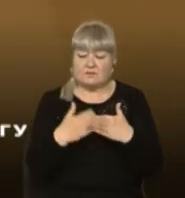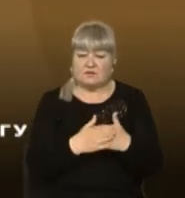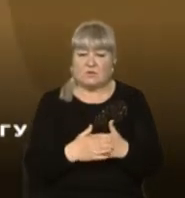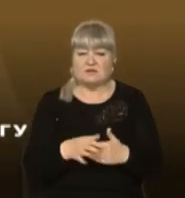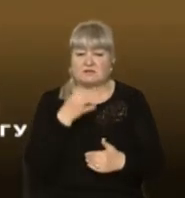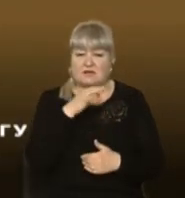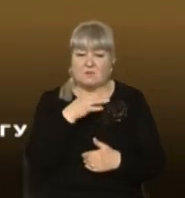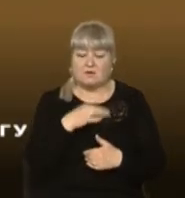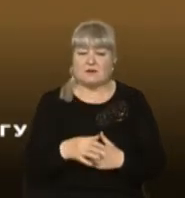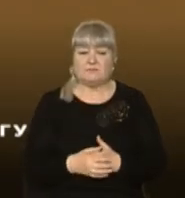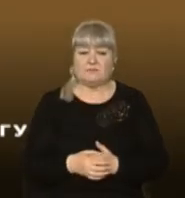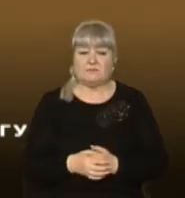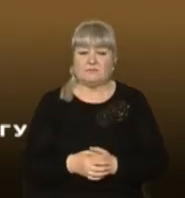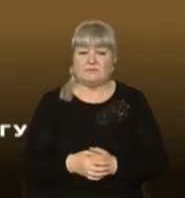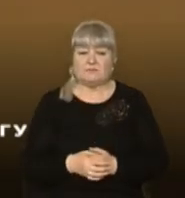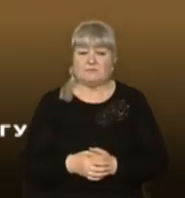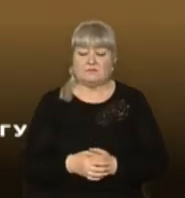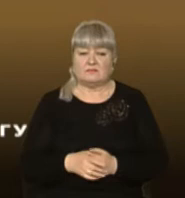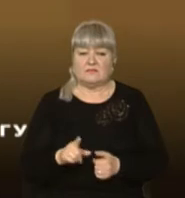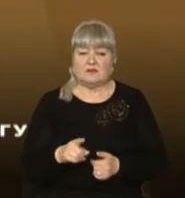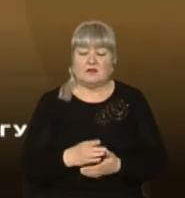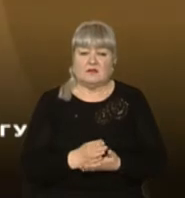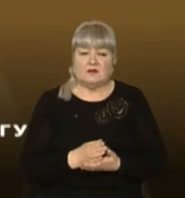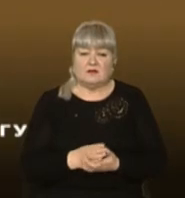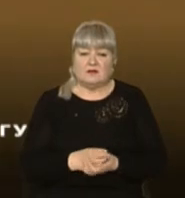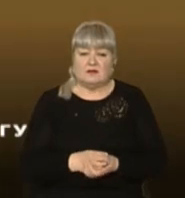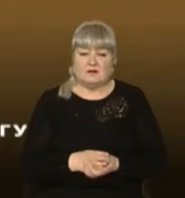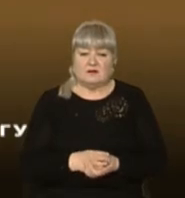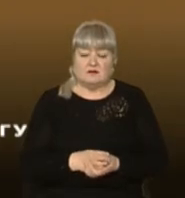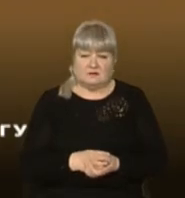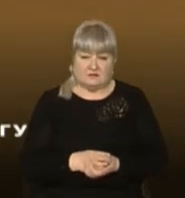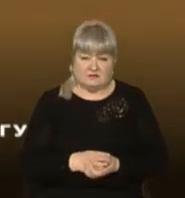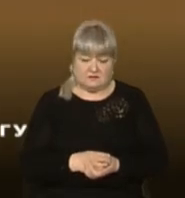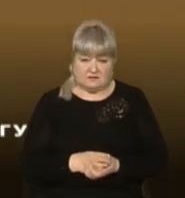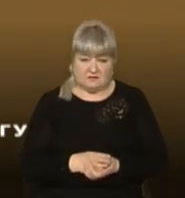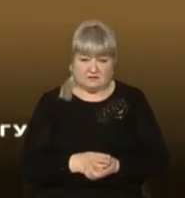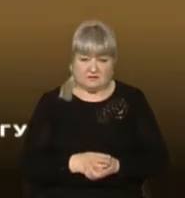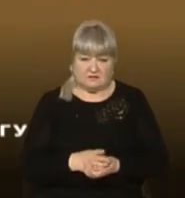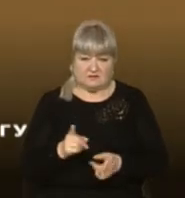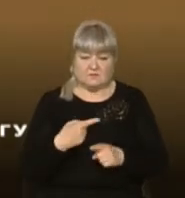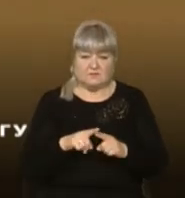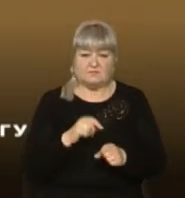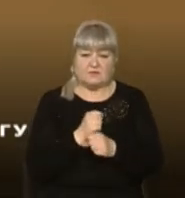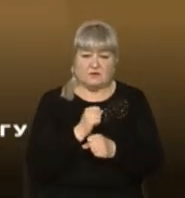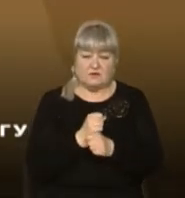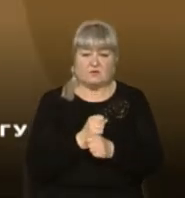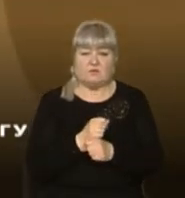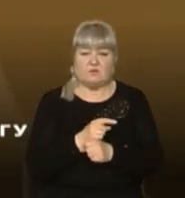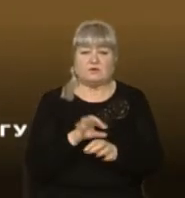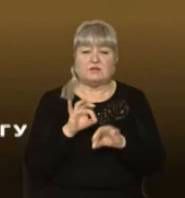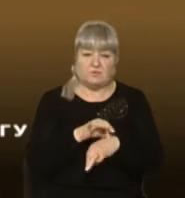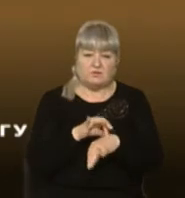Самбора, то в службі автомобільних доріг у Львівській області заплановані роботи по ліквідації